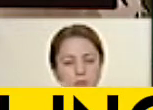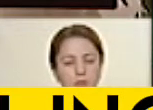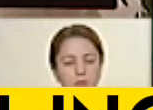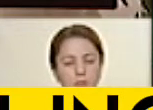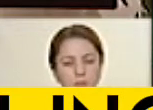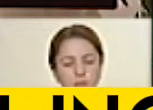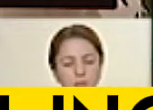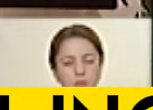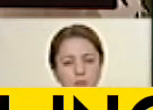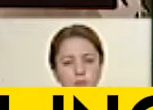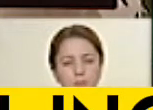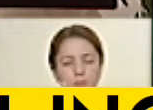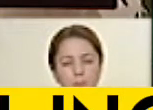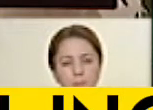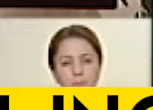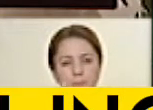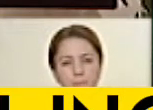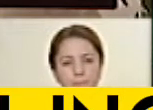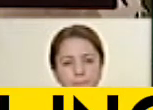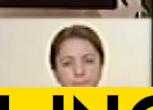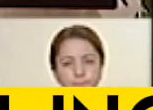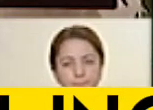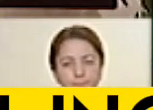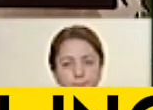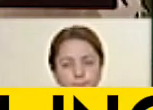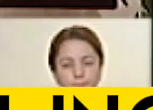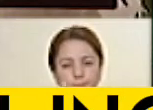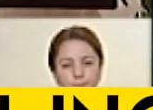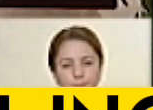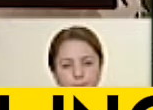xususiyatlar bilan ham ajralib turadi.